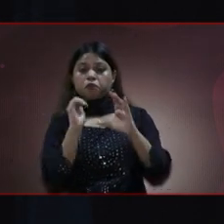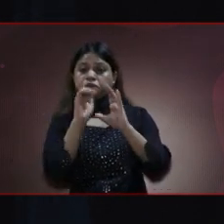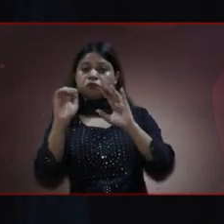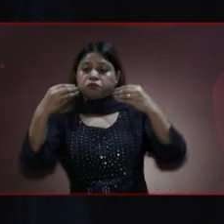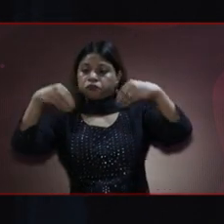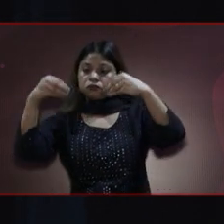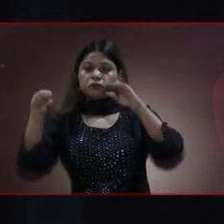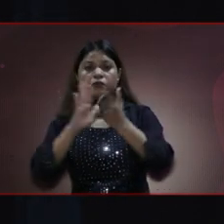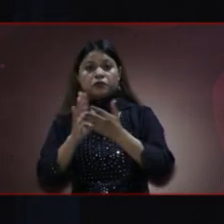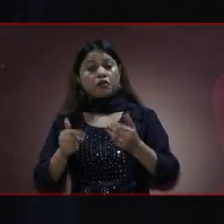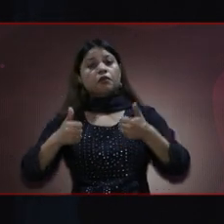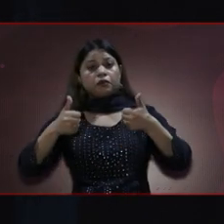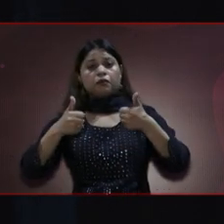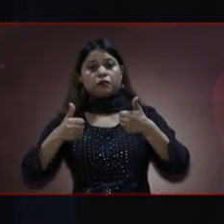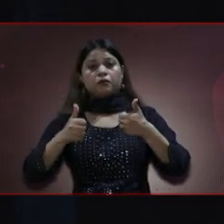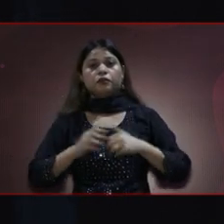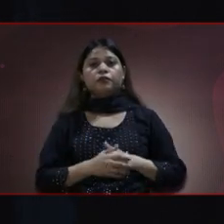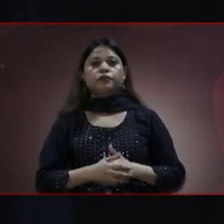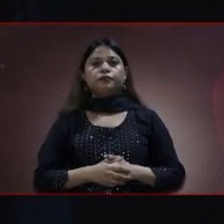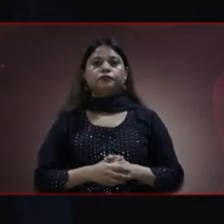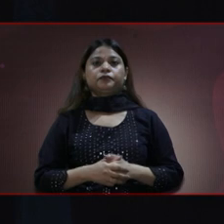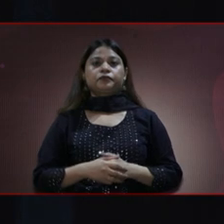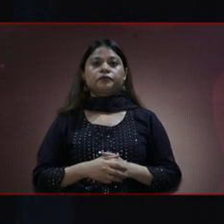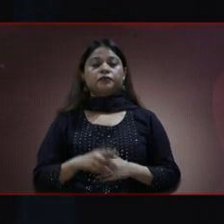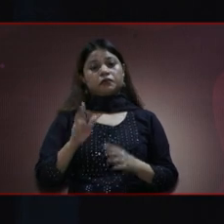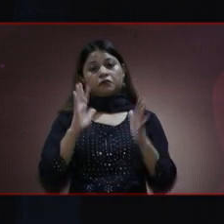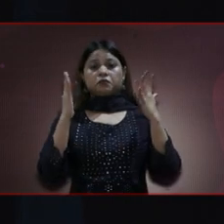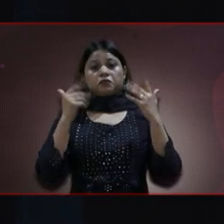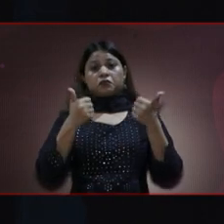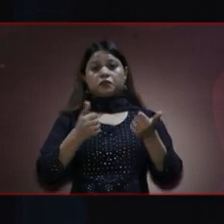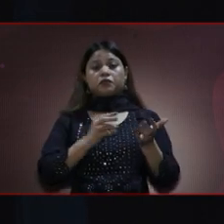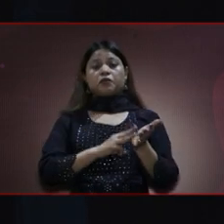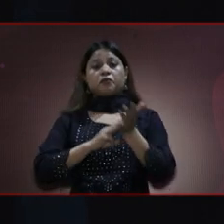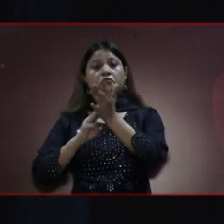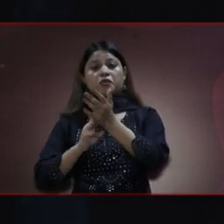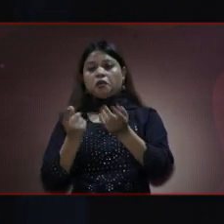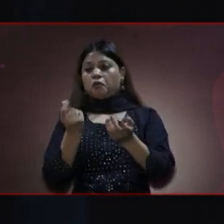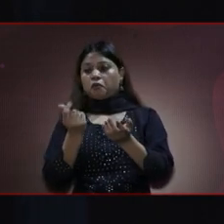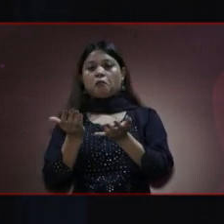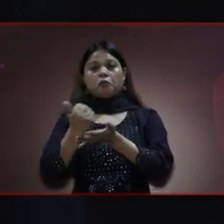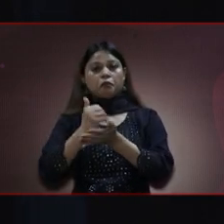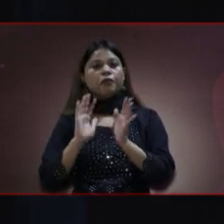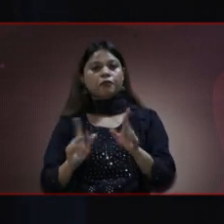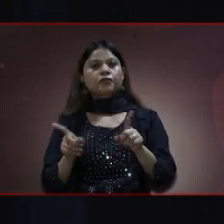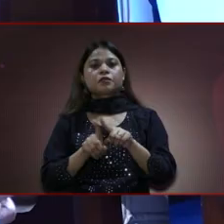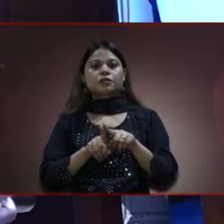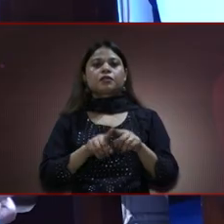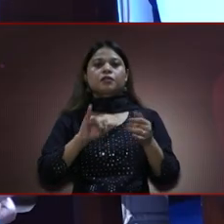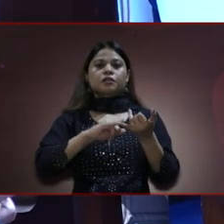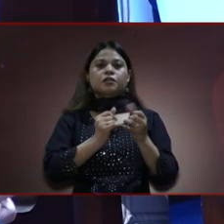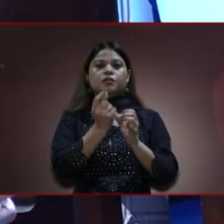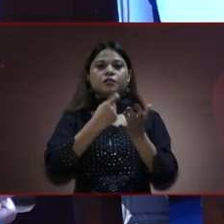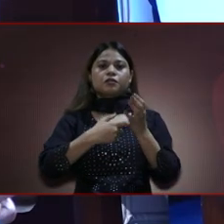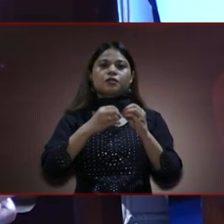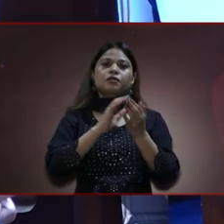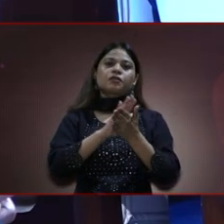वगैरह गिनने में उनका भी थोड़ा दिमाग ख़राब होगा कि 220 करोड़ कितना मिलियन। हमको अभी सौरभ जी थोड़ा हमारे ऊपर इम्प्रेस कर रहे थे कि मैंने